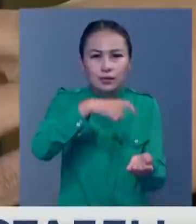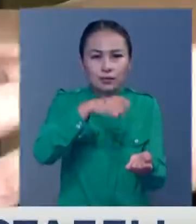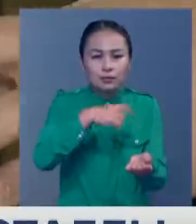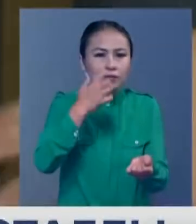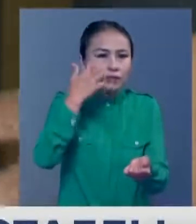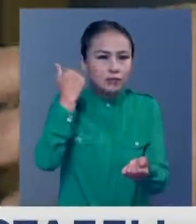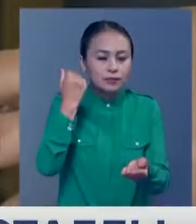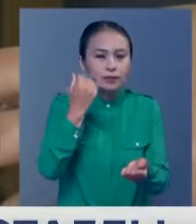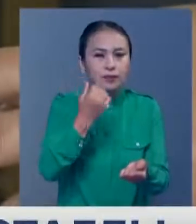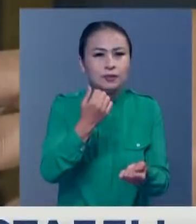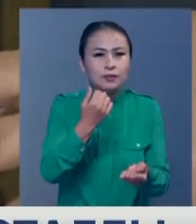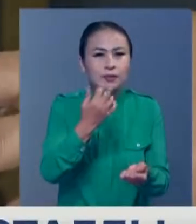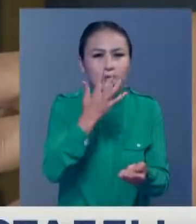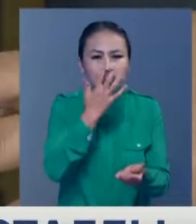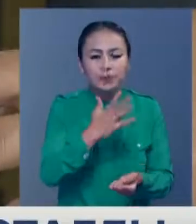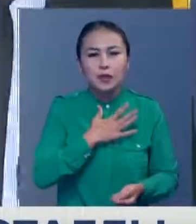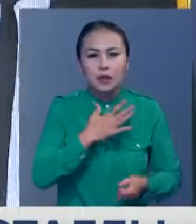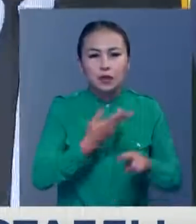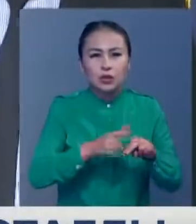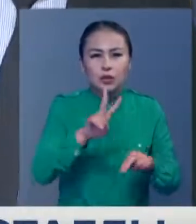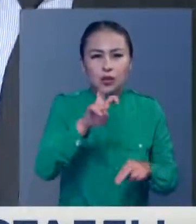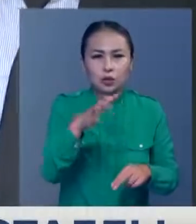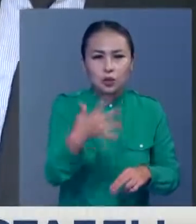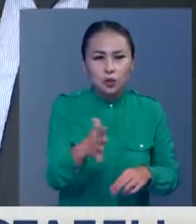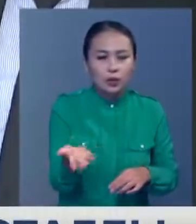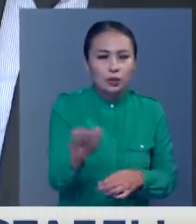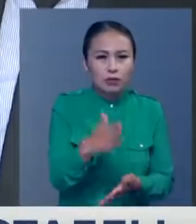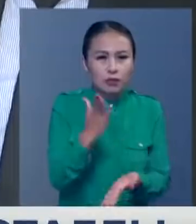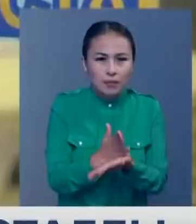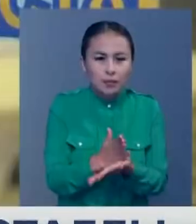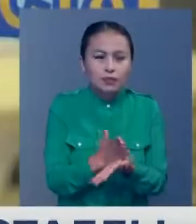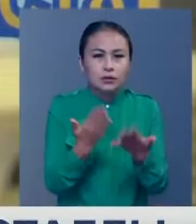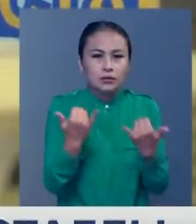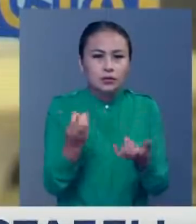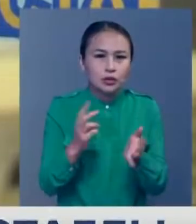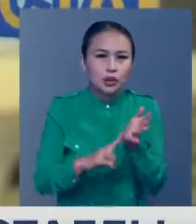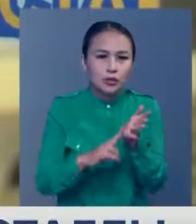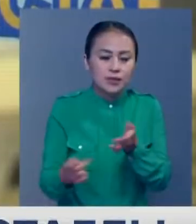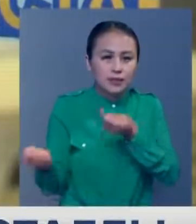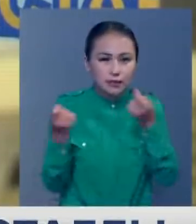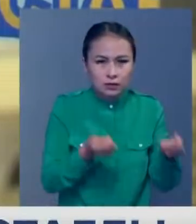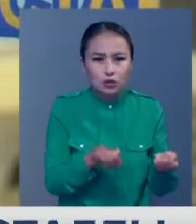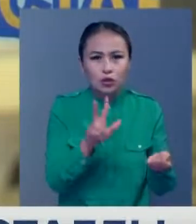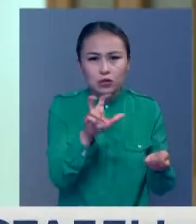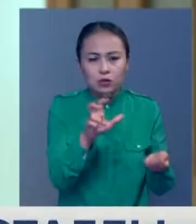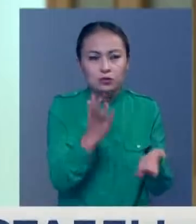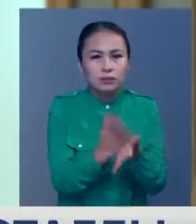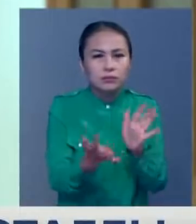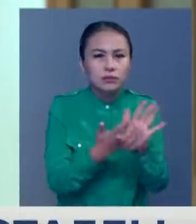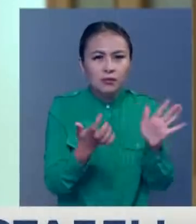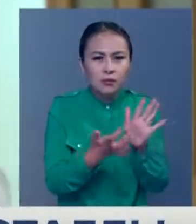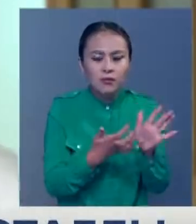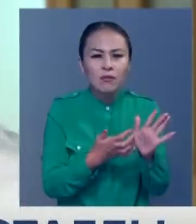оттегі беріледі. Қазіргі уақытта 250-ге жуық құрал бар. Міне бүгін тағы жеткісі келді. Тағы 300-дей тапшылық бар.